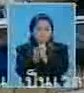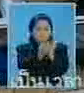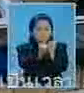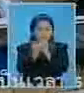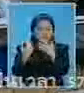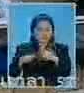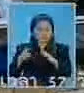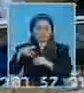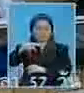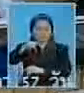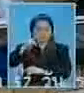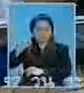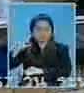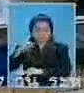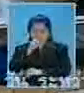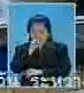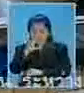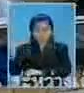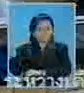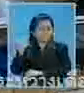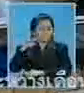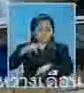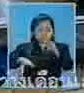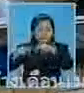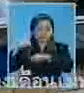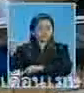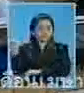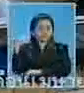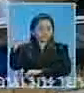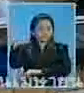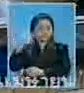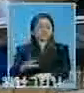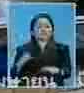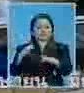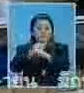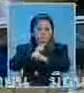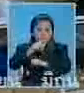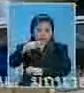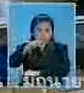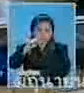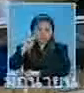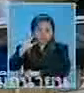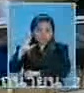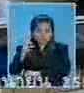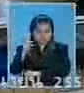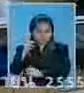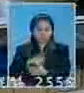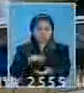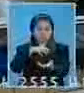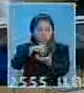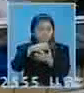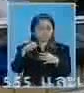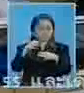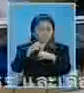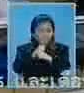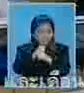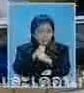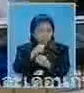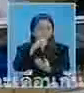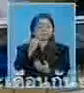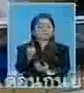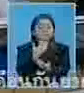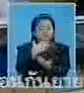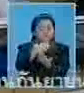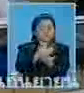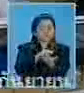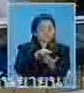ณาวิจิตรฉัยได้นะครับโดยสรุปทางปปช.ได้มีรายงานไว้นะครับว่า